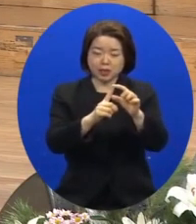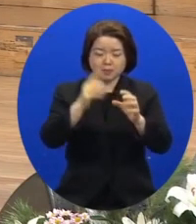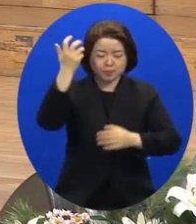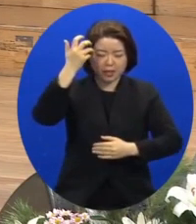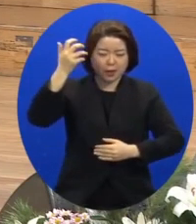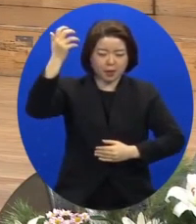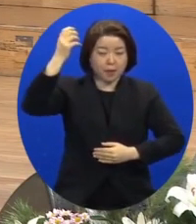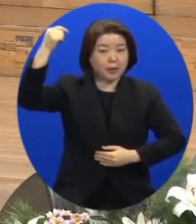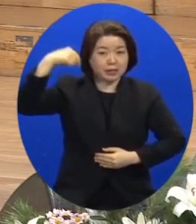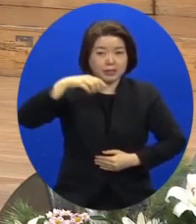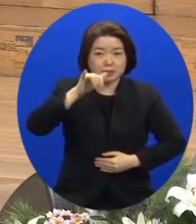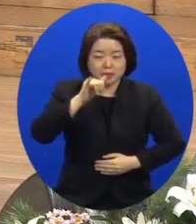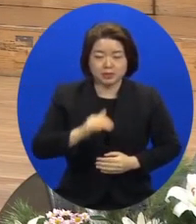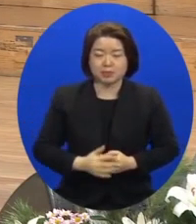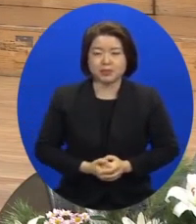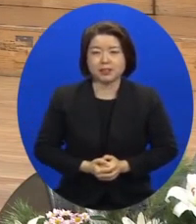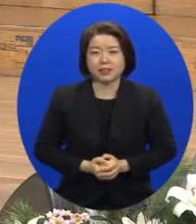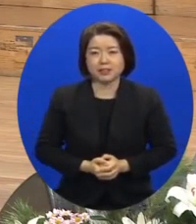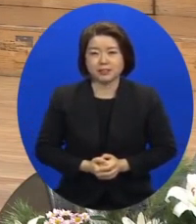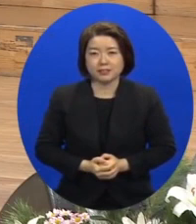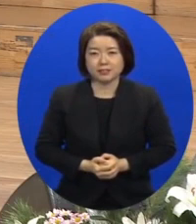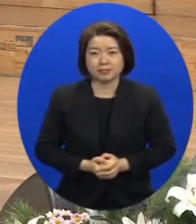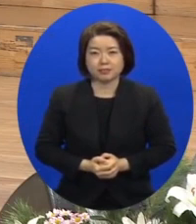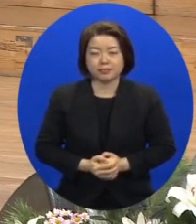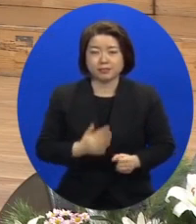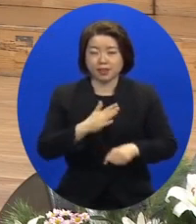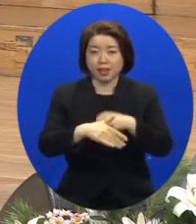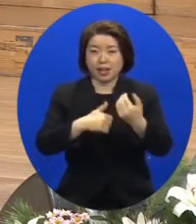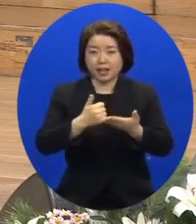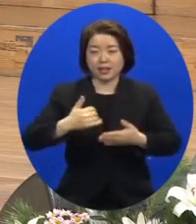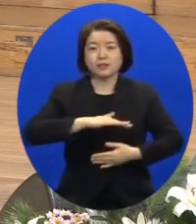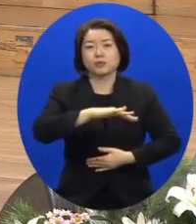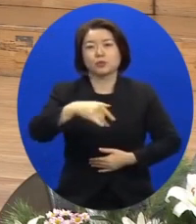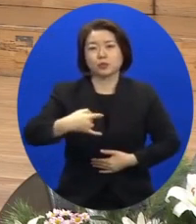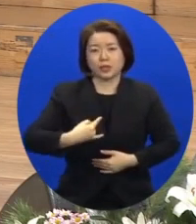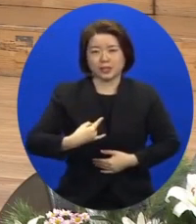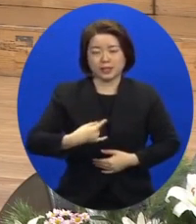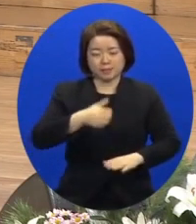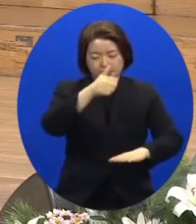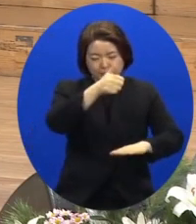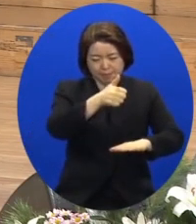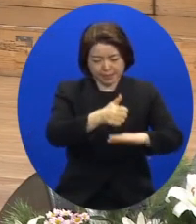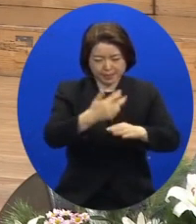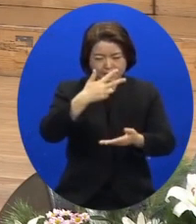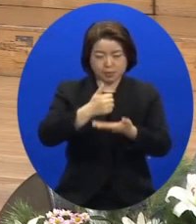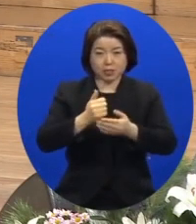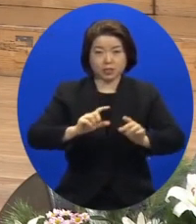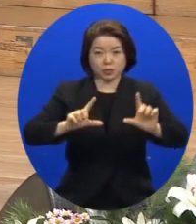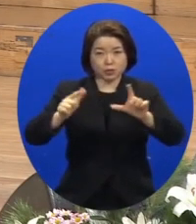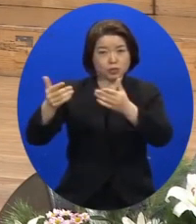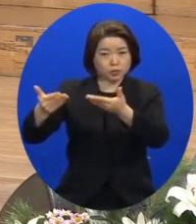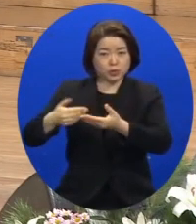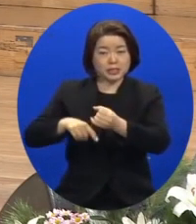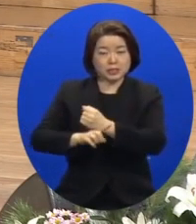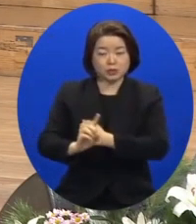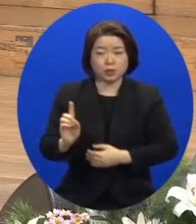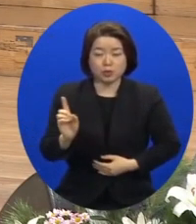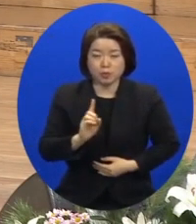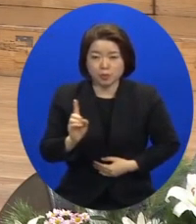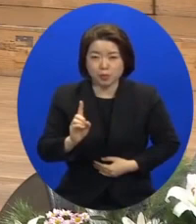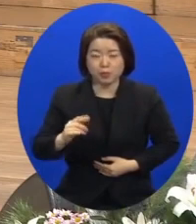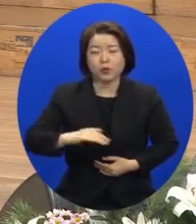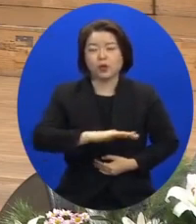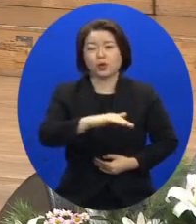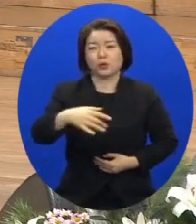있습니다 아 하나님께서 우리에게 이렇게 마지막 주일을 주신 것은 우리에게